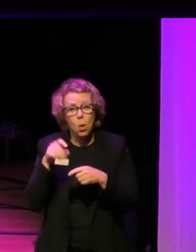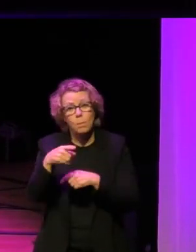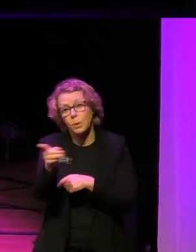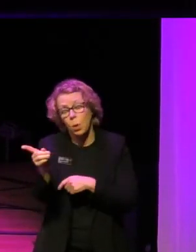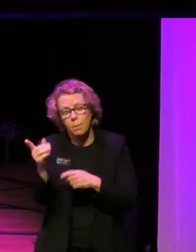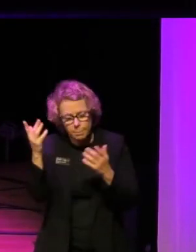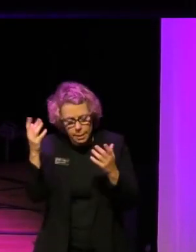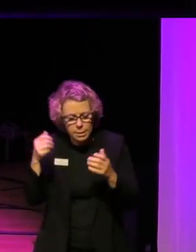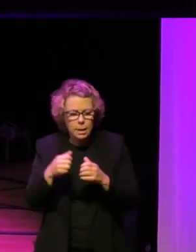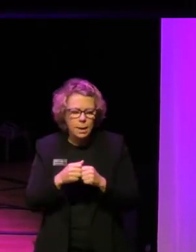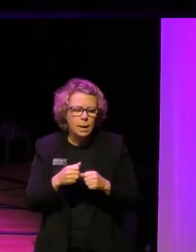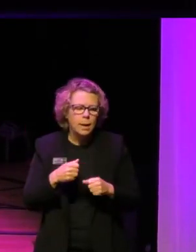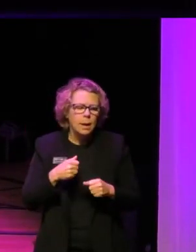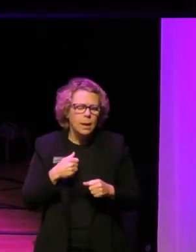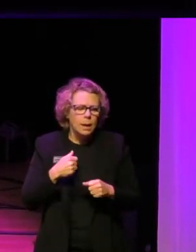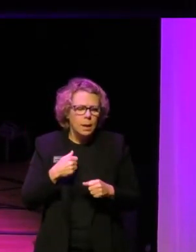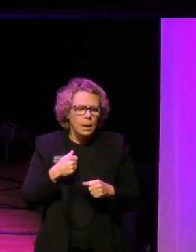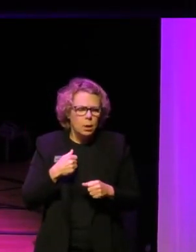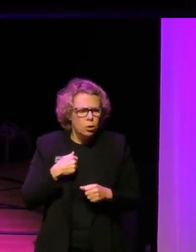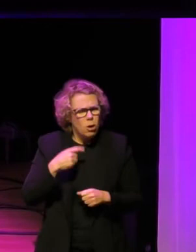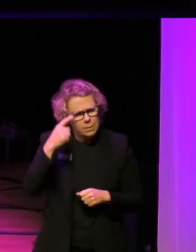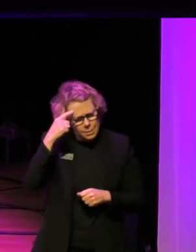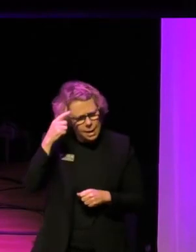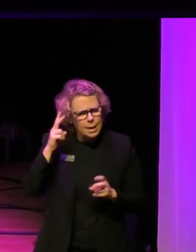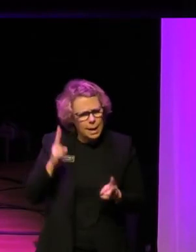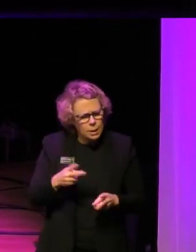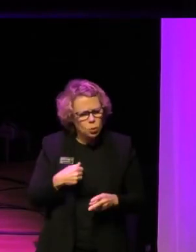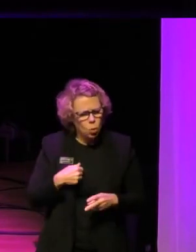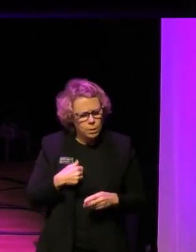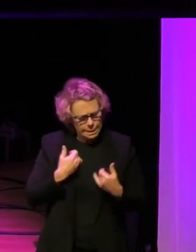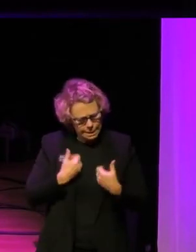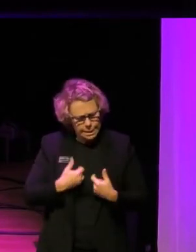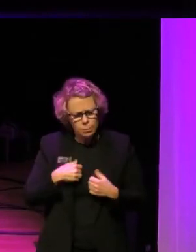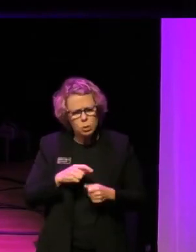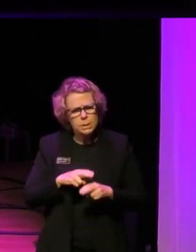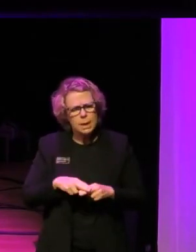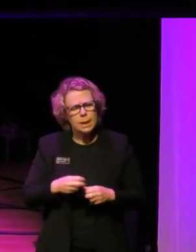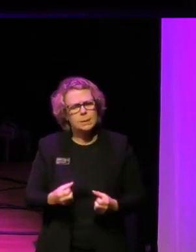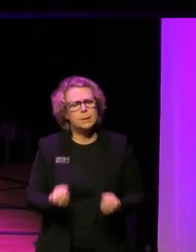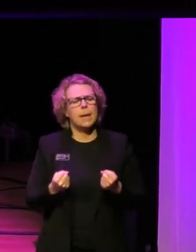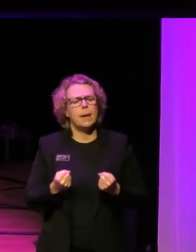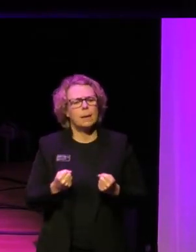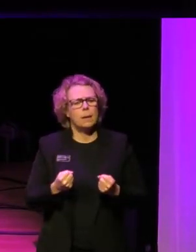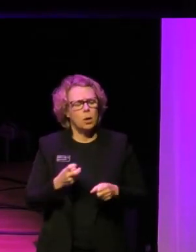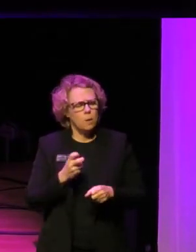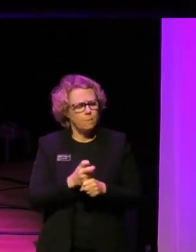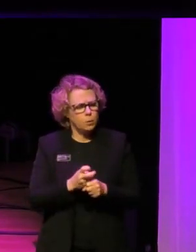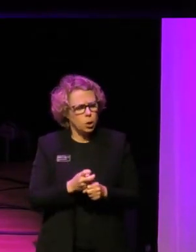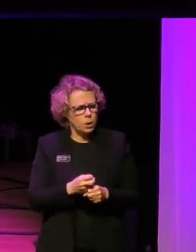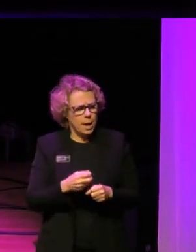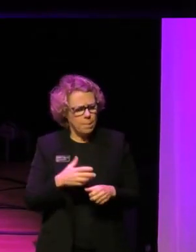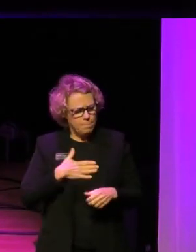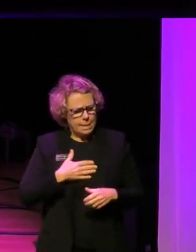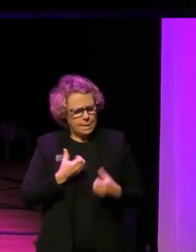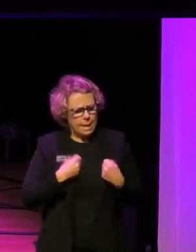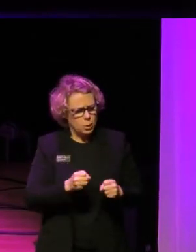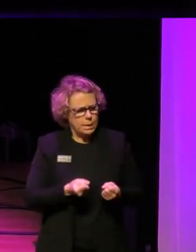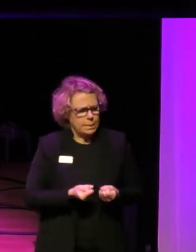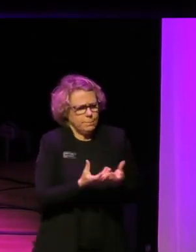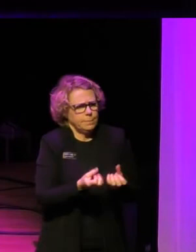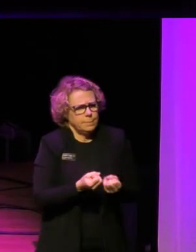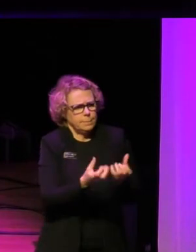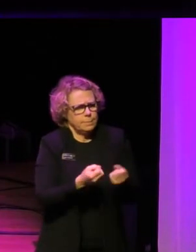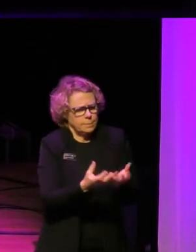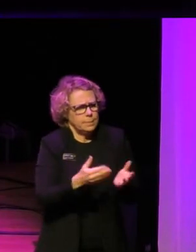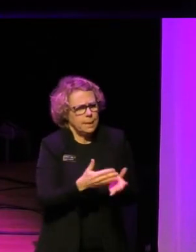det, om dem. Men egentligen, jag tänkte att måste vara stark och försöka ge energi till de andra.